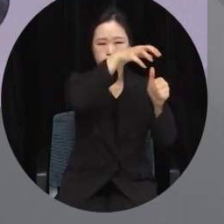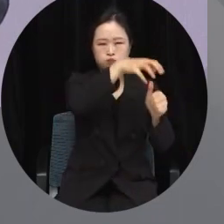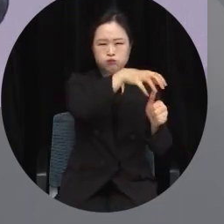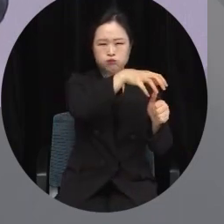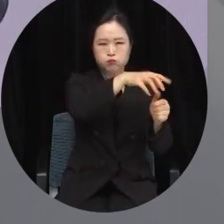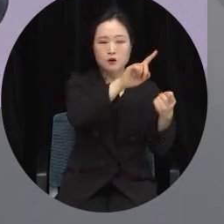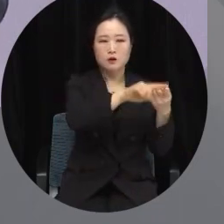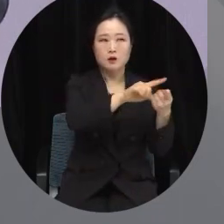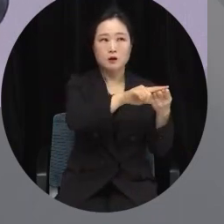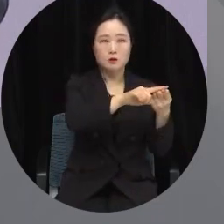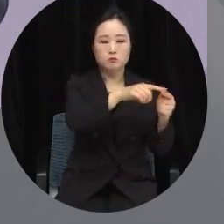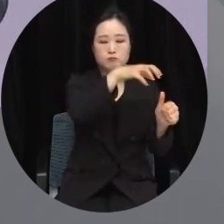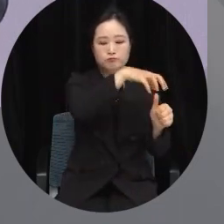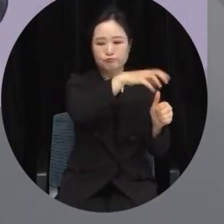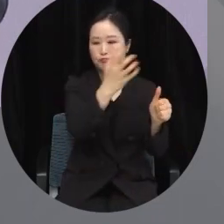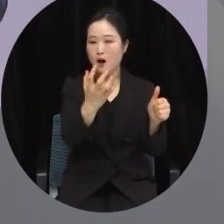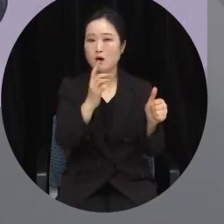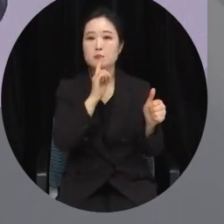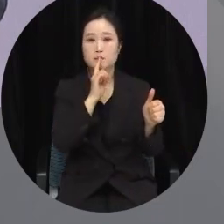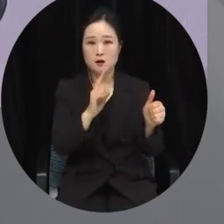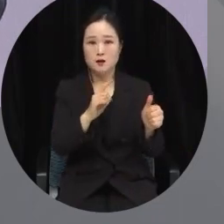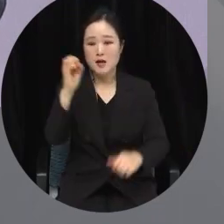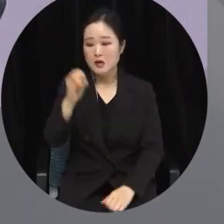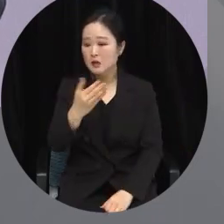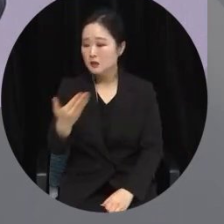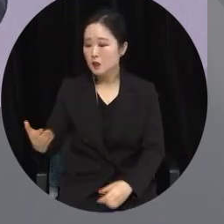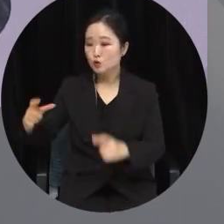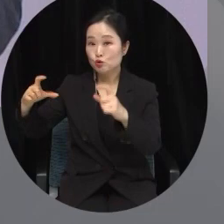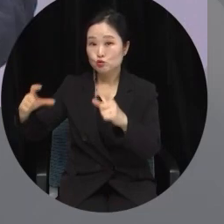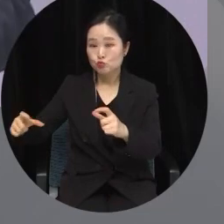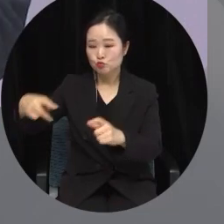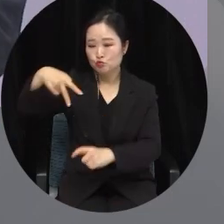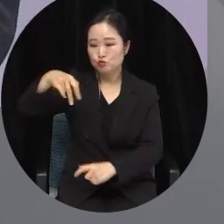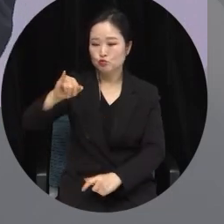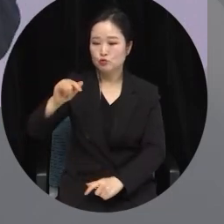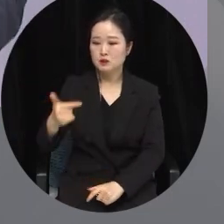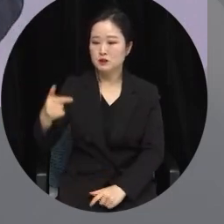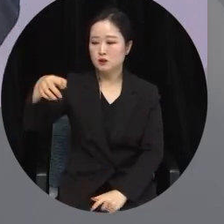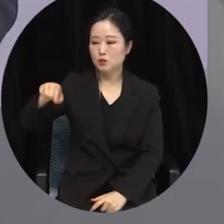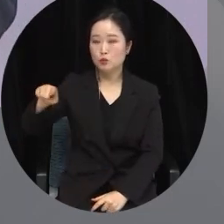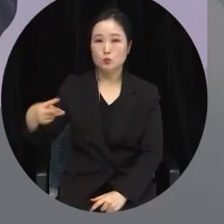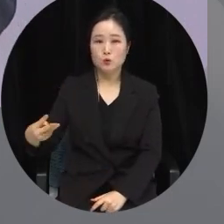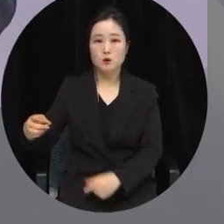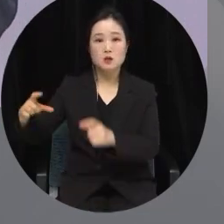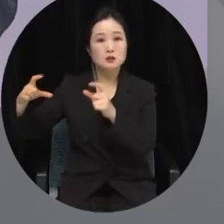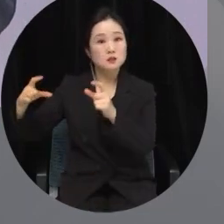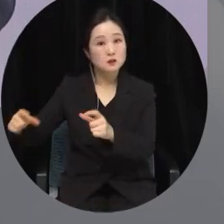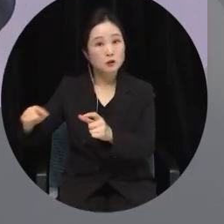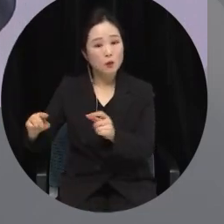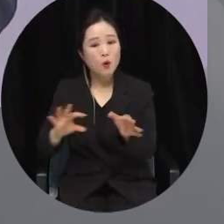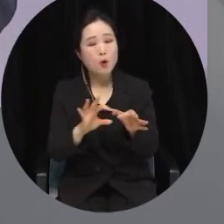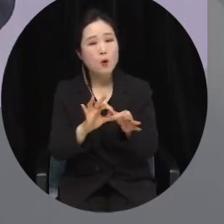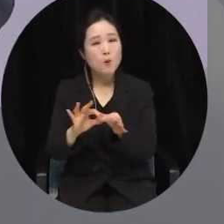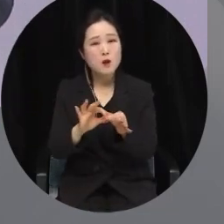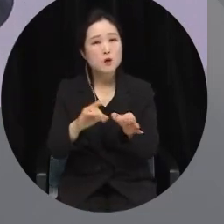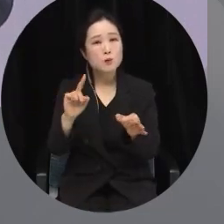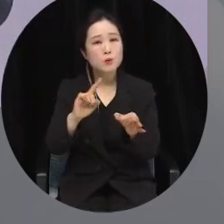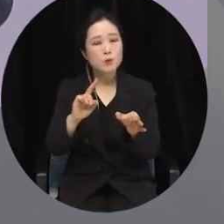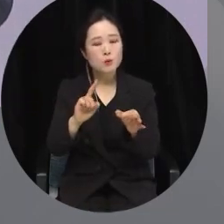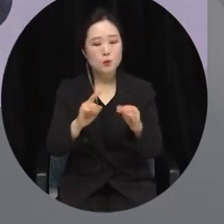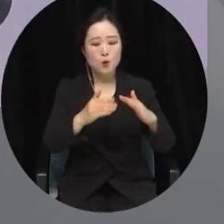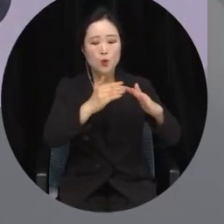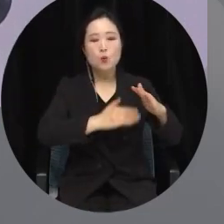지금 저희 지역의 도시개발과 직결되어 있는 신월동 지역하고는 사실은 관련된 건 공공기업 부담 완화